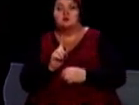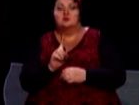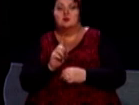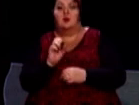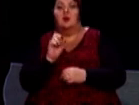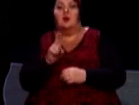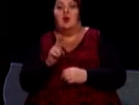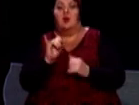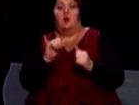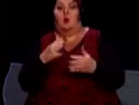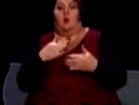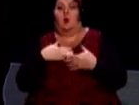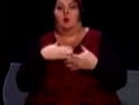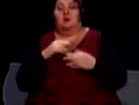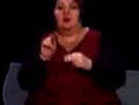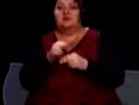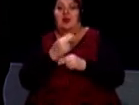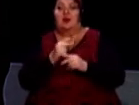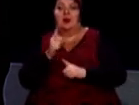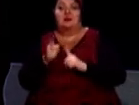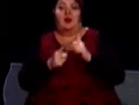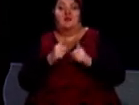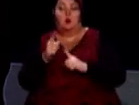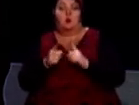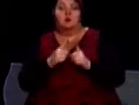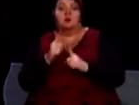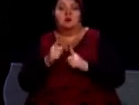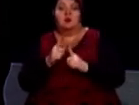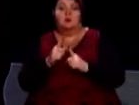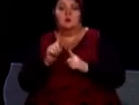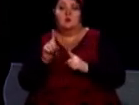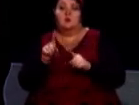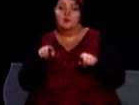як у нас реставруються або